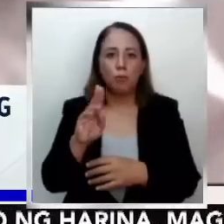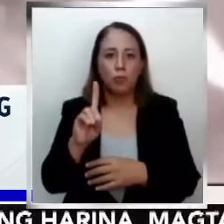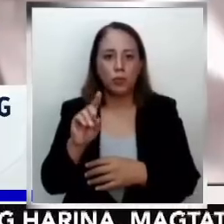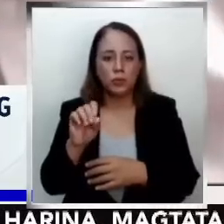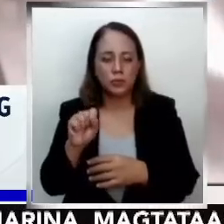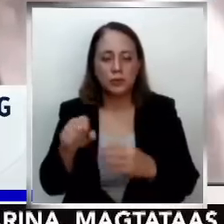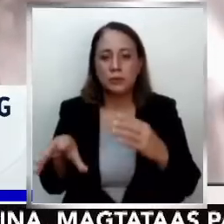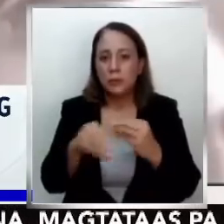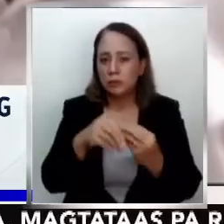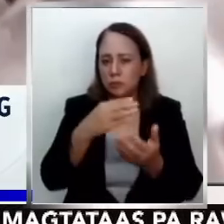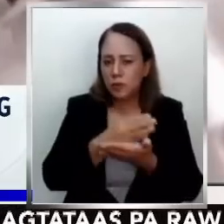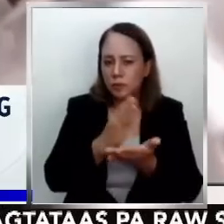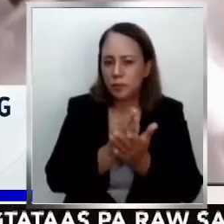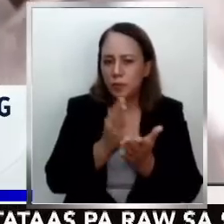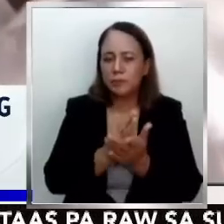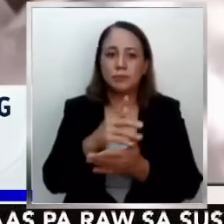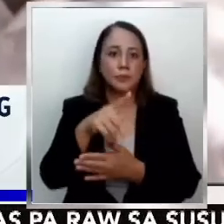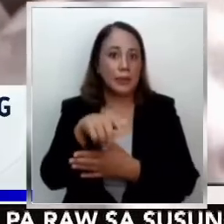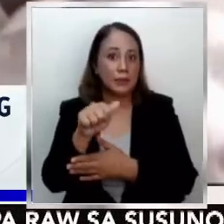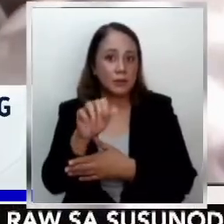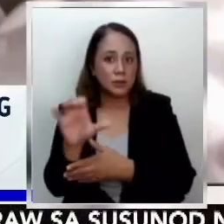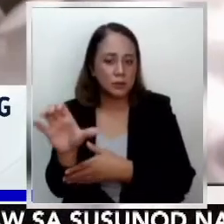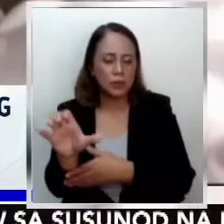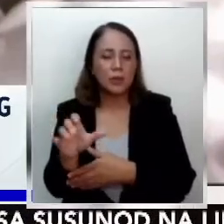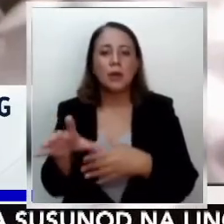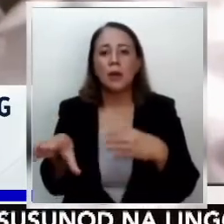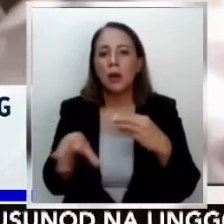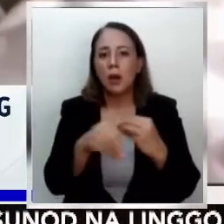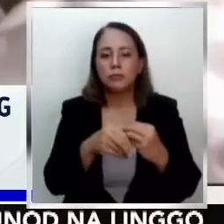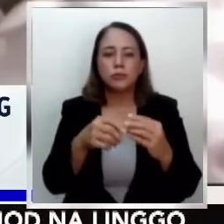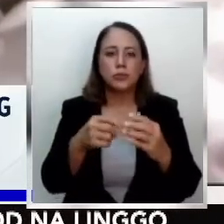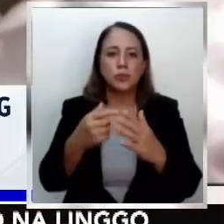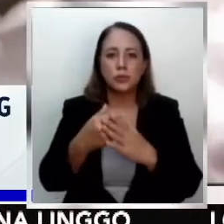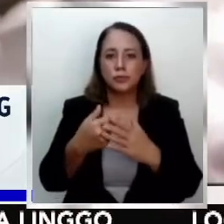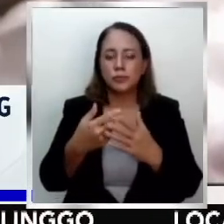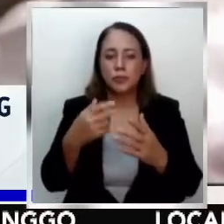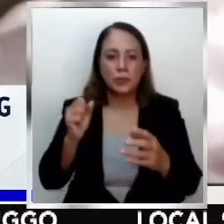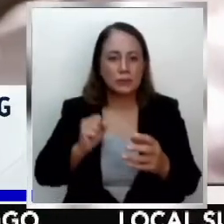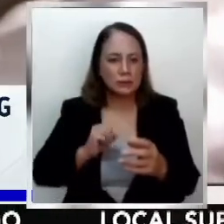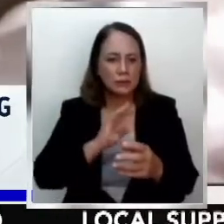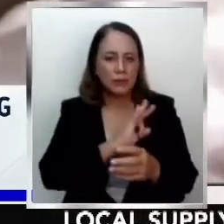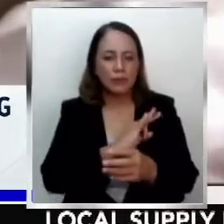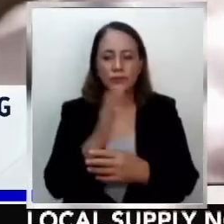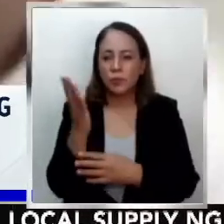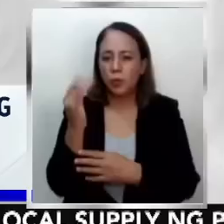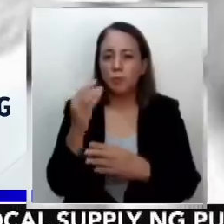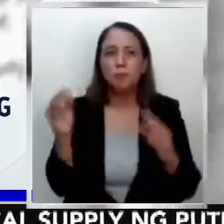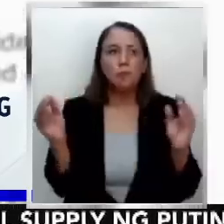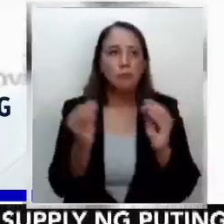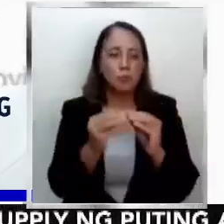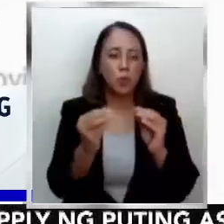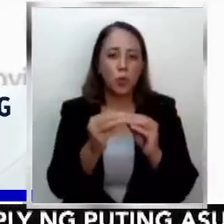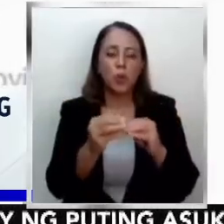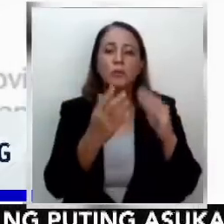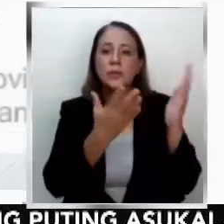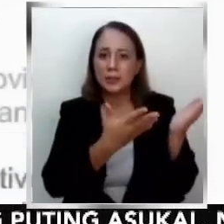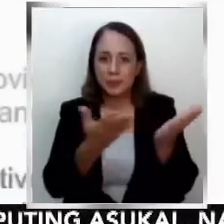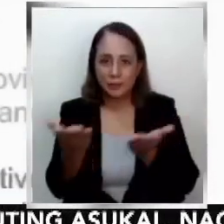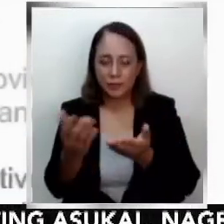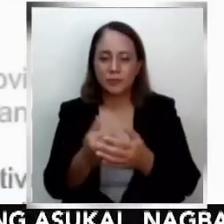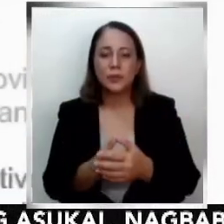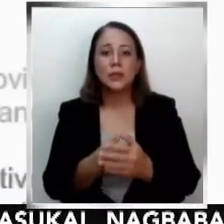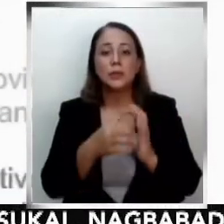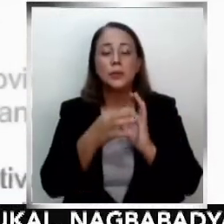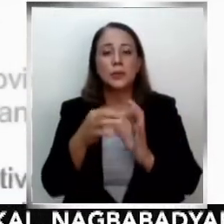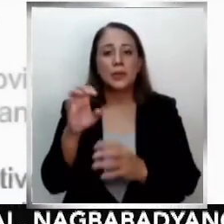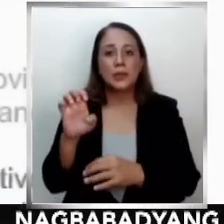ng PACC sana. Dagdagan ng jurisdiction, tao. Para po mas maraming ma-deliver. Batay sa EO, lahat